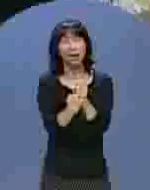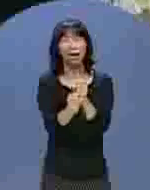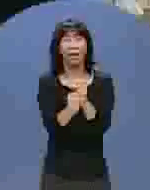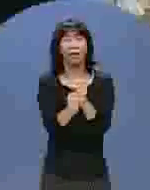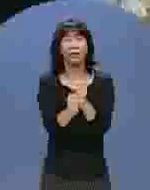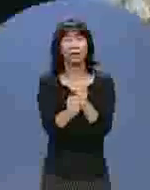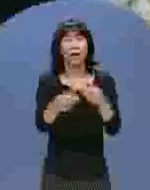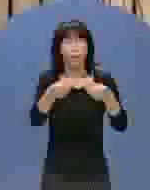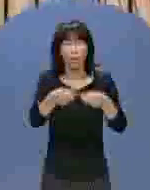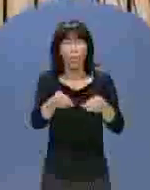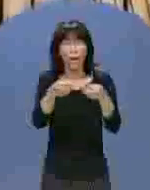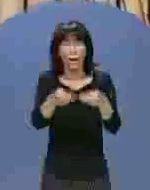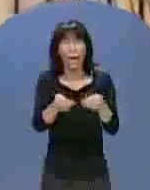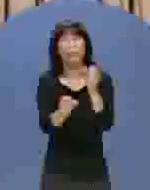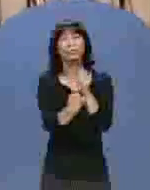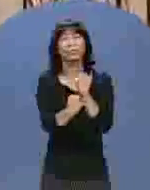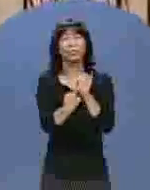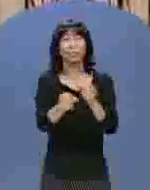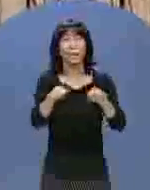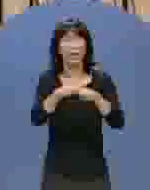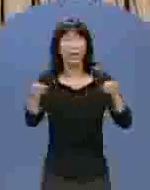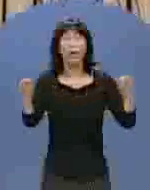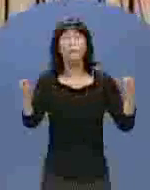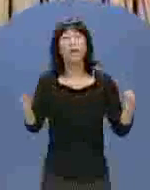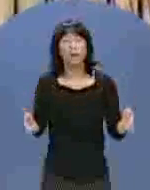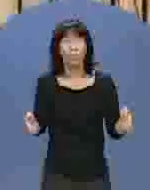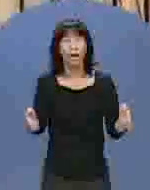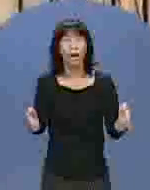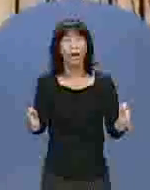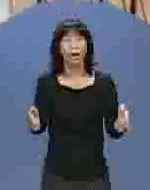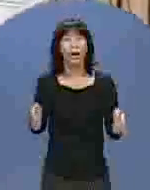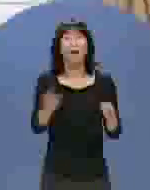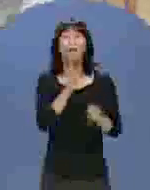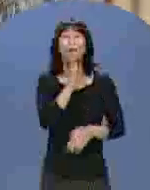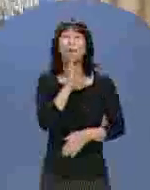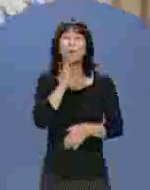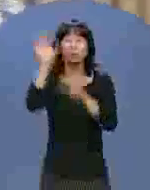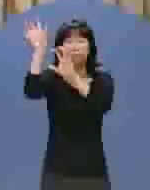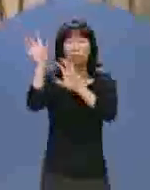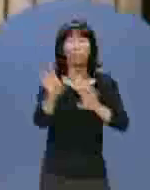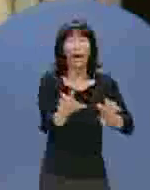かい部分までこだわった舞台セットは臨場感たっぷりです。